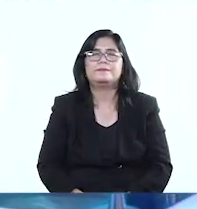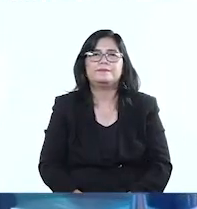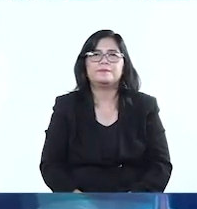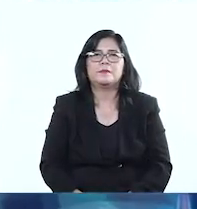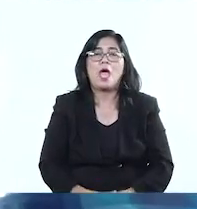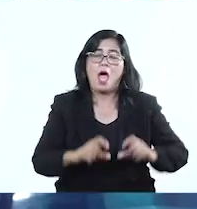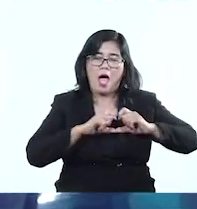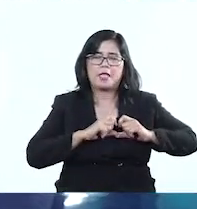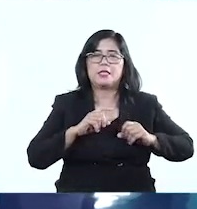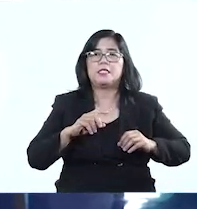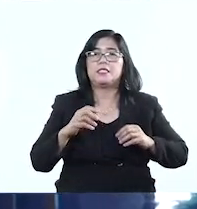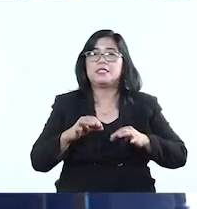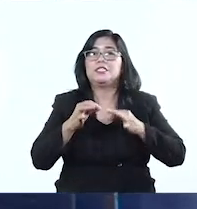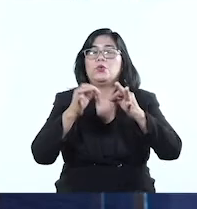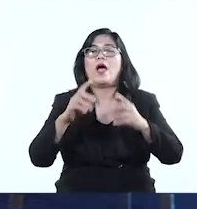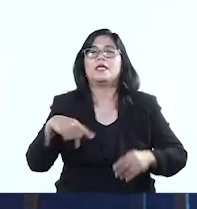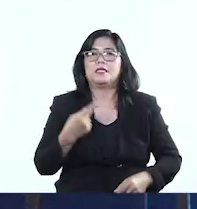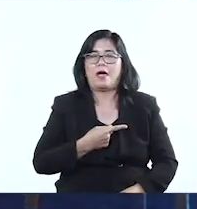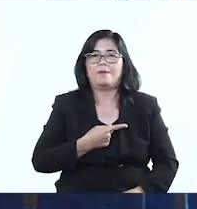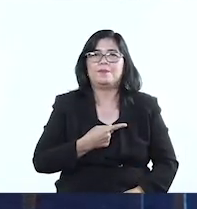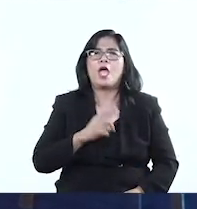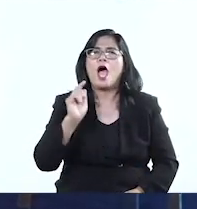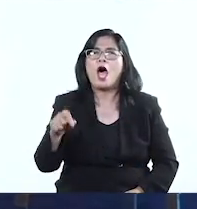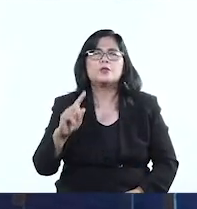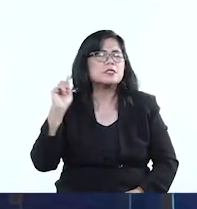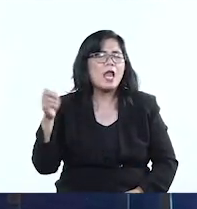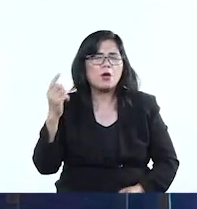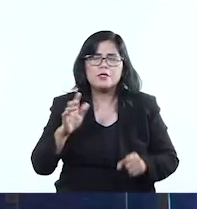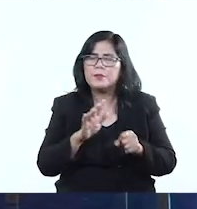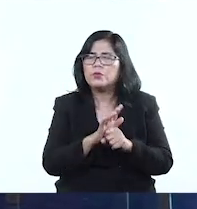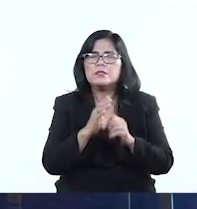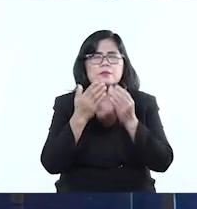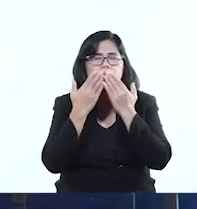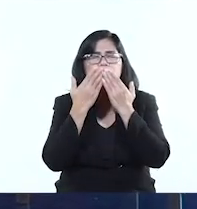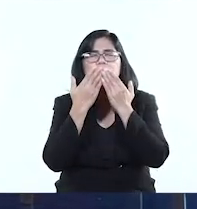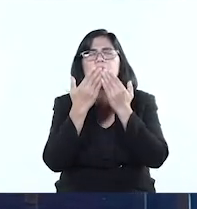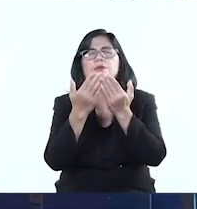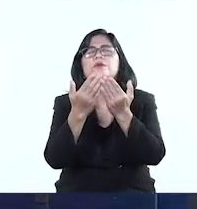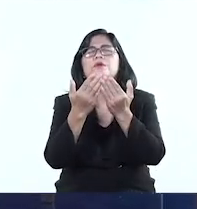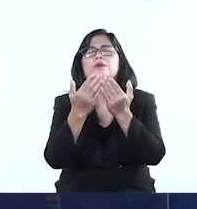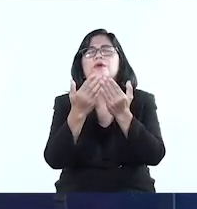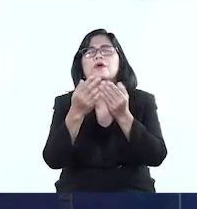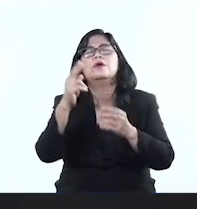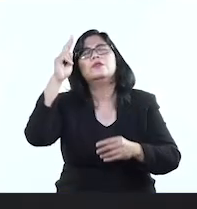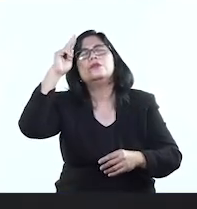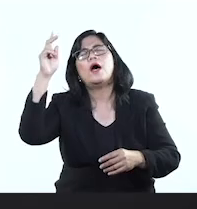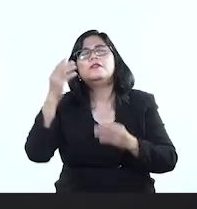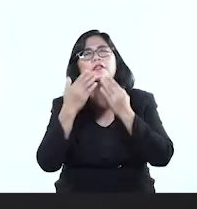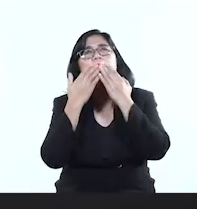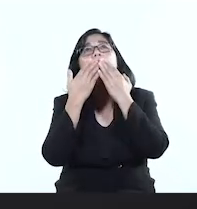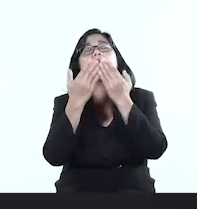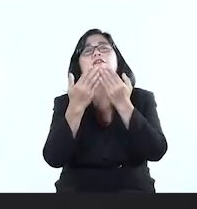Hai tapi hati dan jiwa kita Hai harus senantiasa dipenuhi dengan syukur Hai Tuhan terima kasih